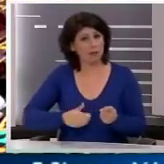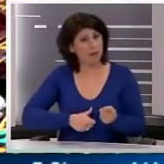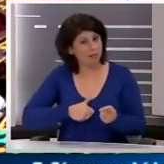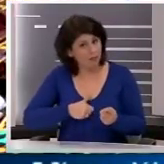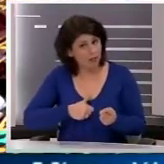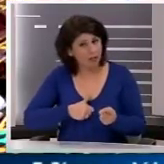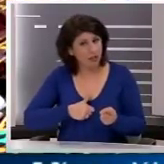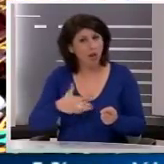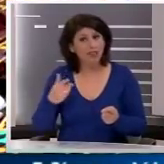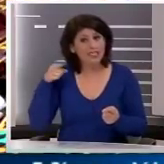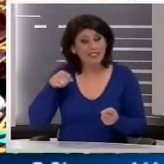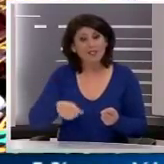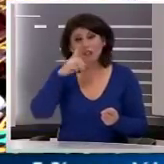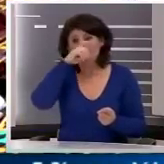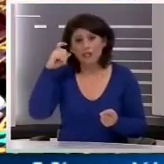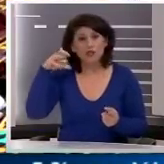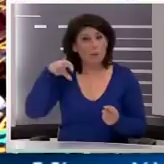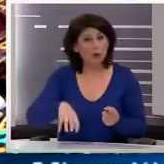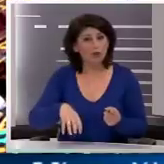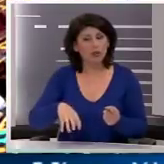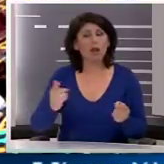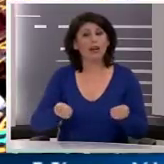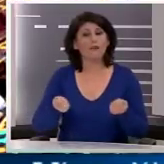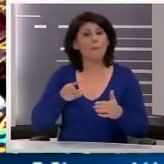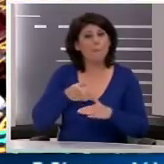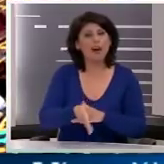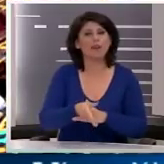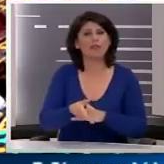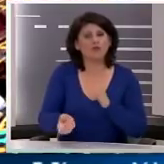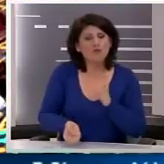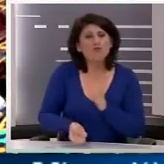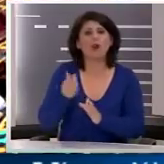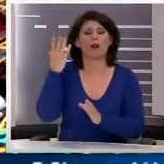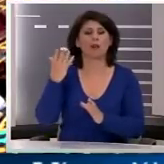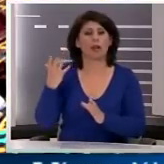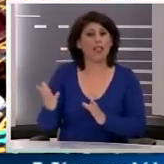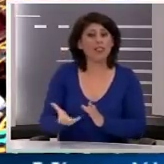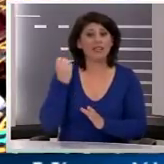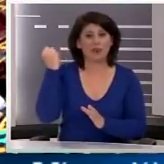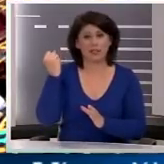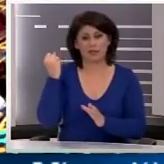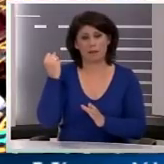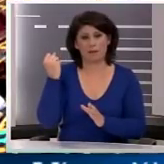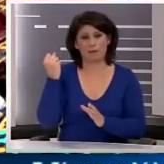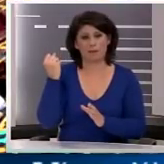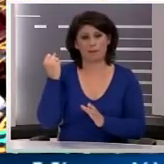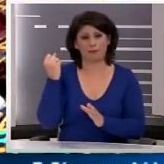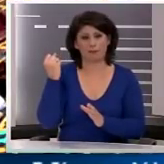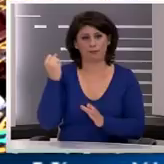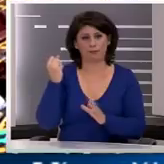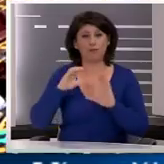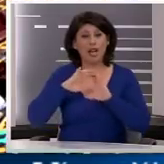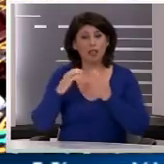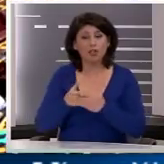περήφανοι ότι σε αυτή τη δύσκολη περίοδο κάναμε μια παρέμβαση τομή. Διασφαλίσαμε την